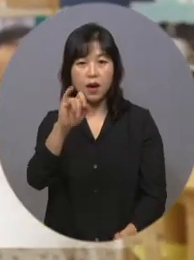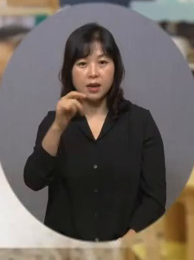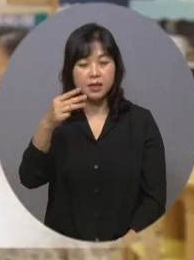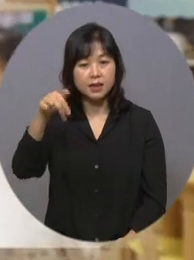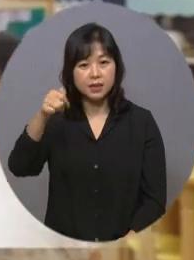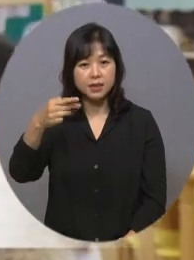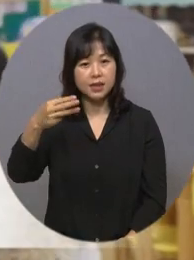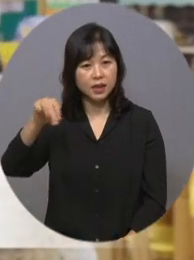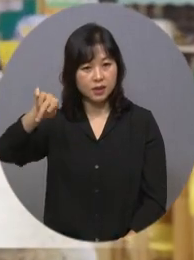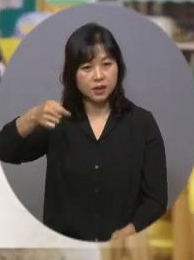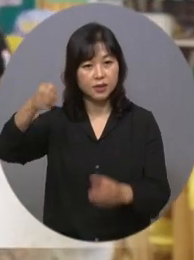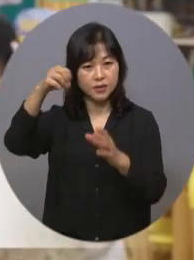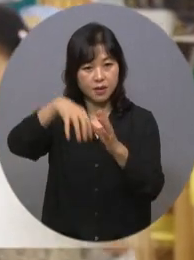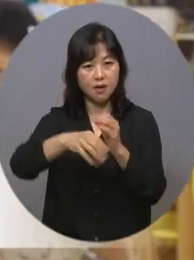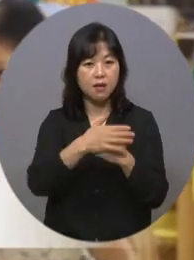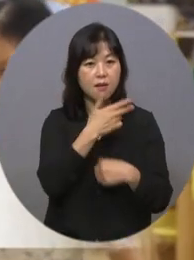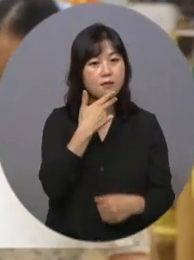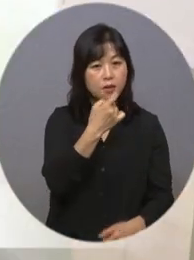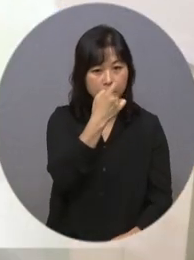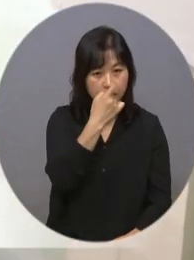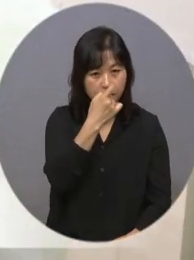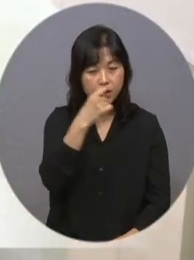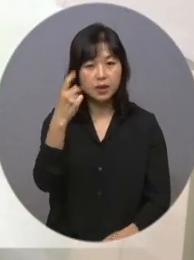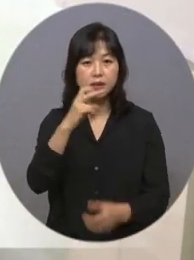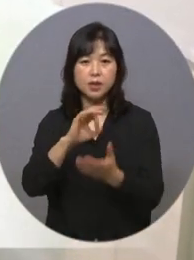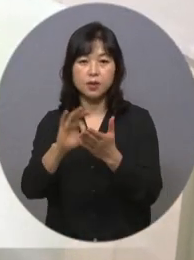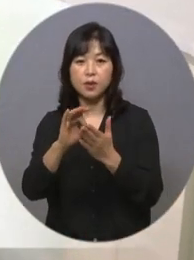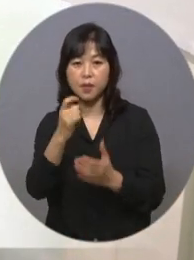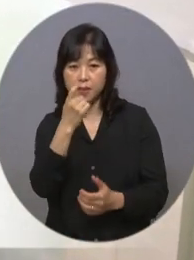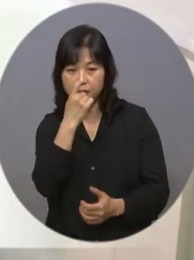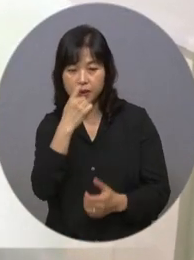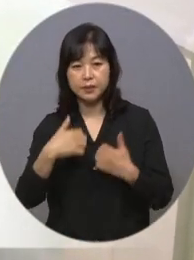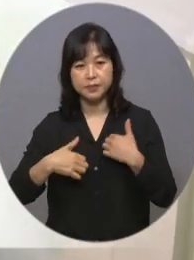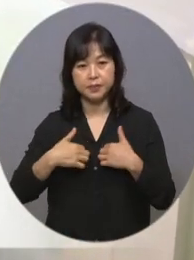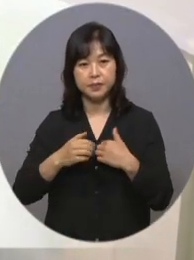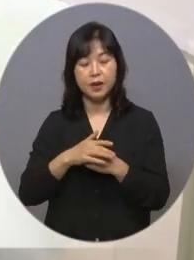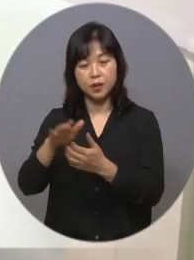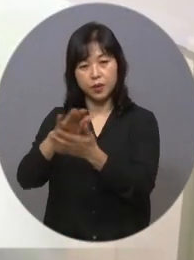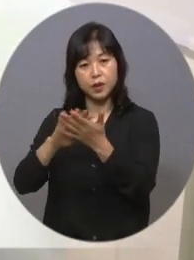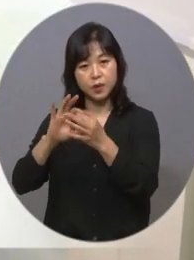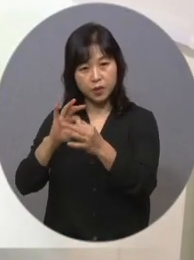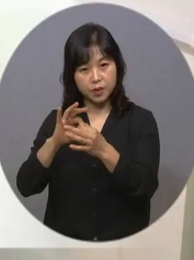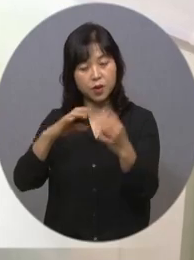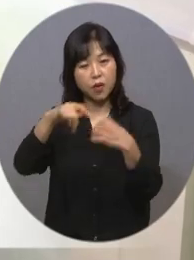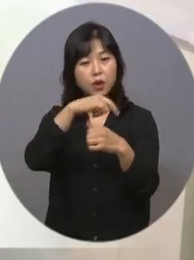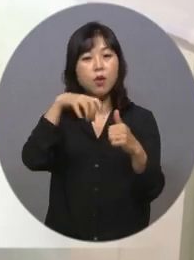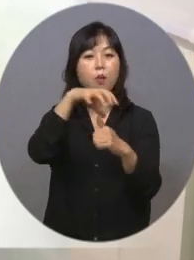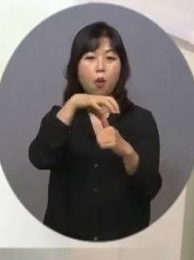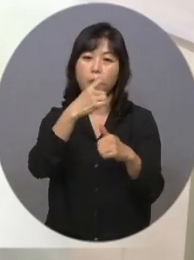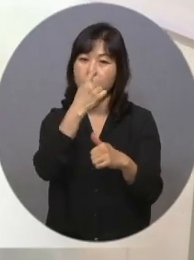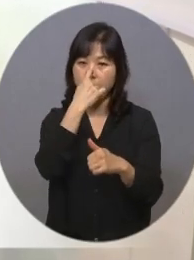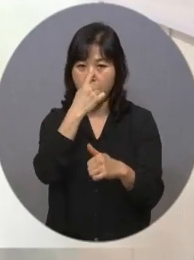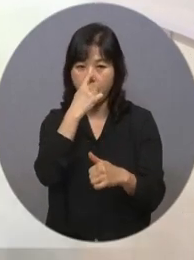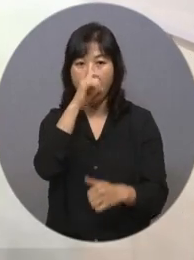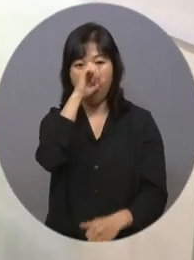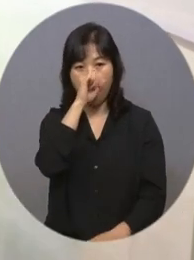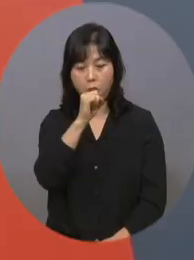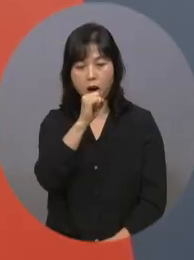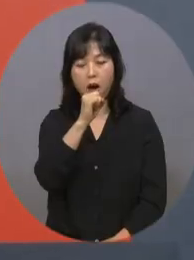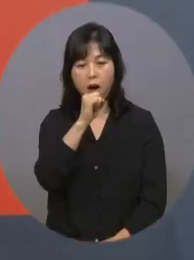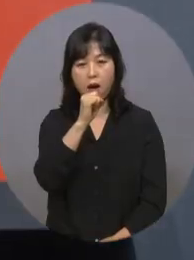영어도 배우고 재활용도 배우고 재밌어요. 놀이를 통해서 아이들이 환경 보호도 배우고 하니까 너무너무 좋았어요. 유익한 교육인 것